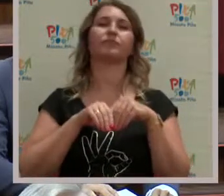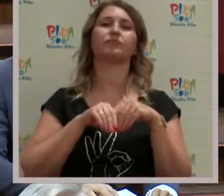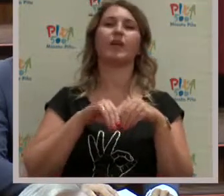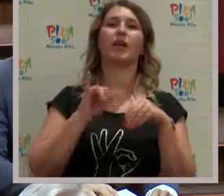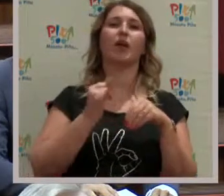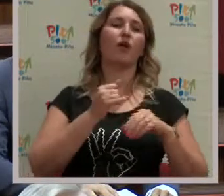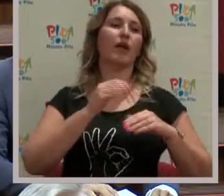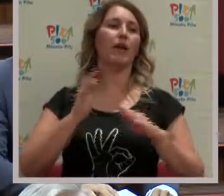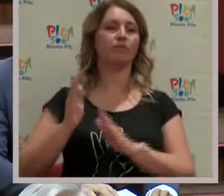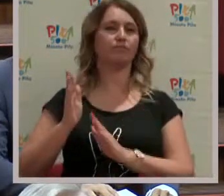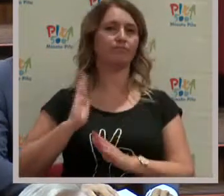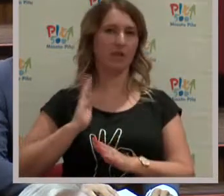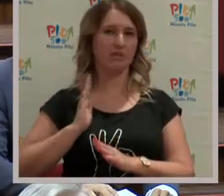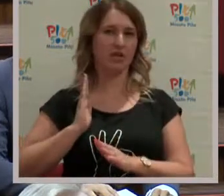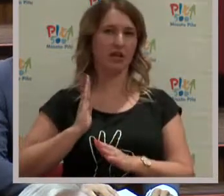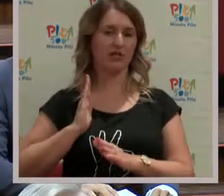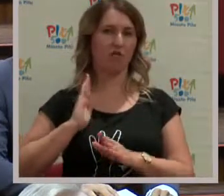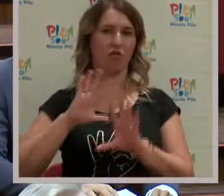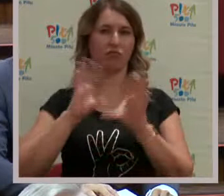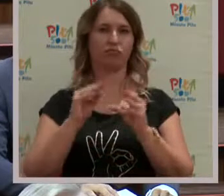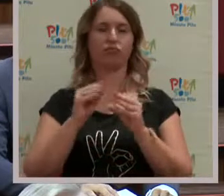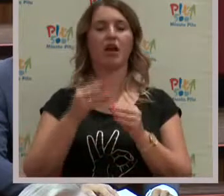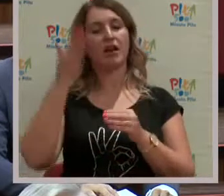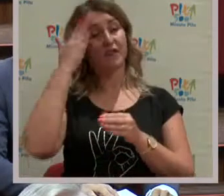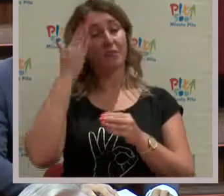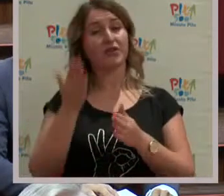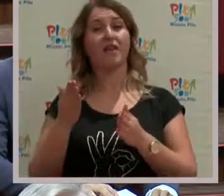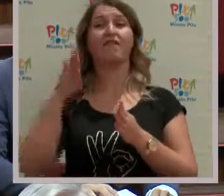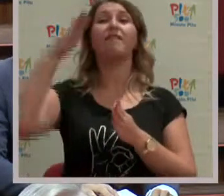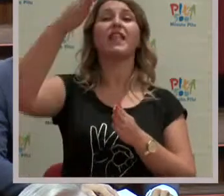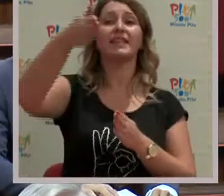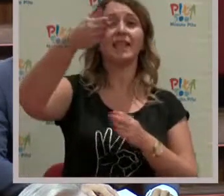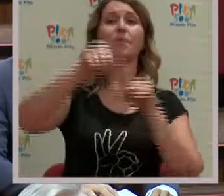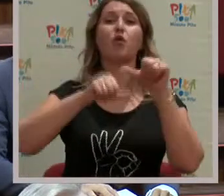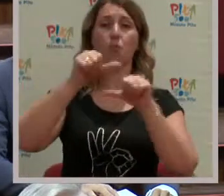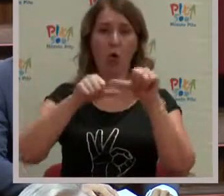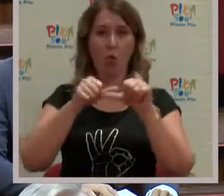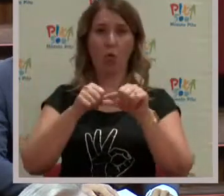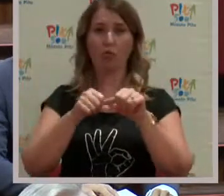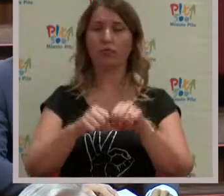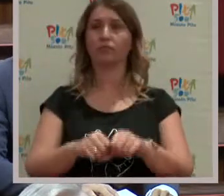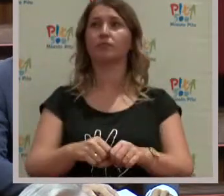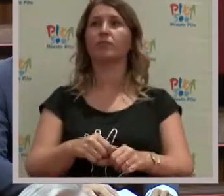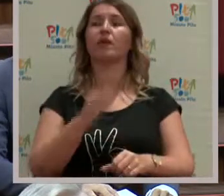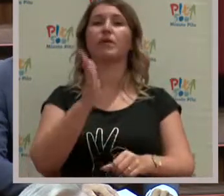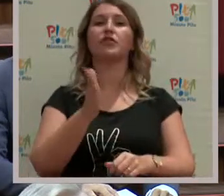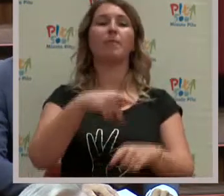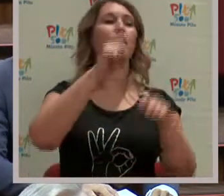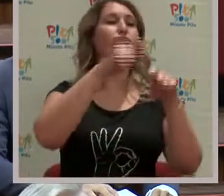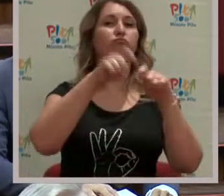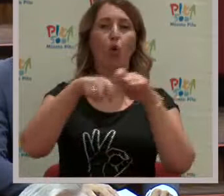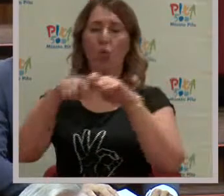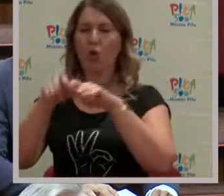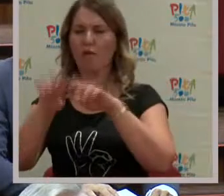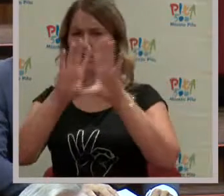bezpieczeństwa tego, że również w przyszłym roku będziemy przyglądać się w sposób szczególny temu, czy wszystkie